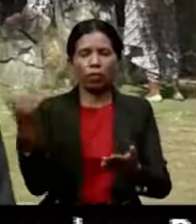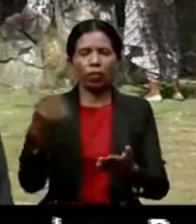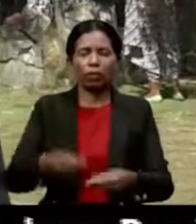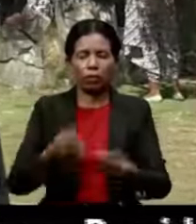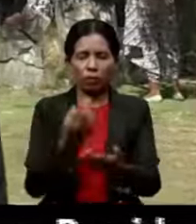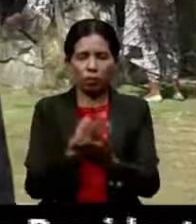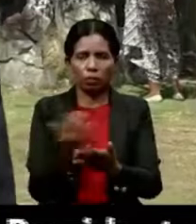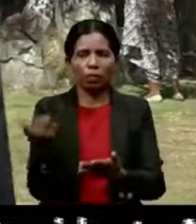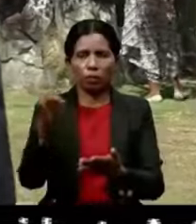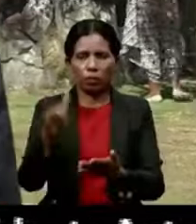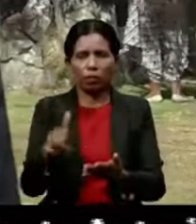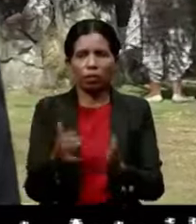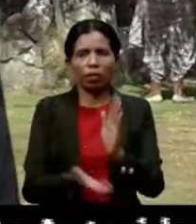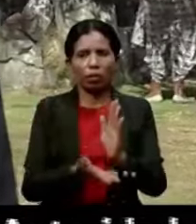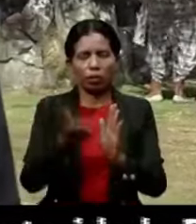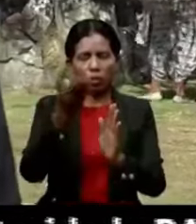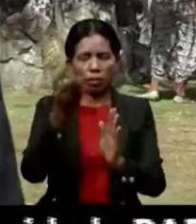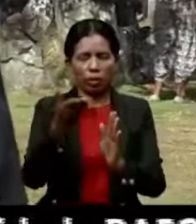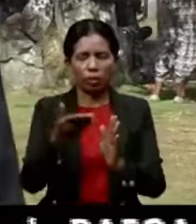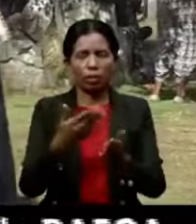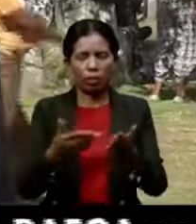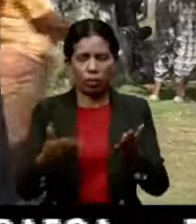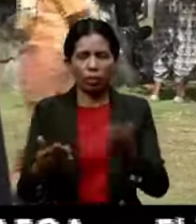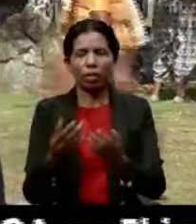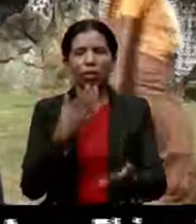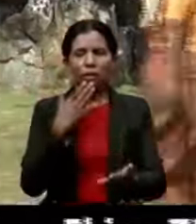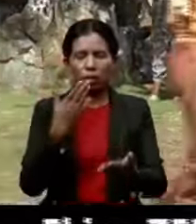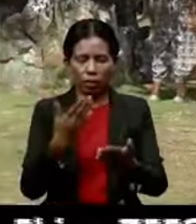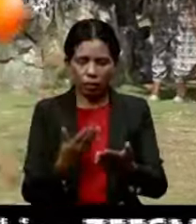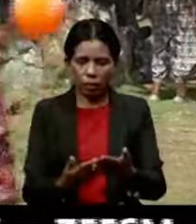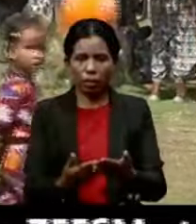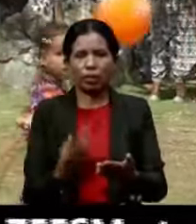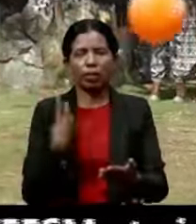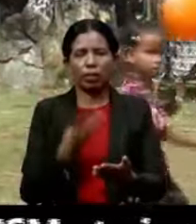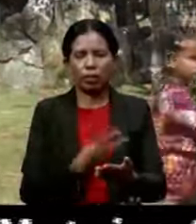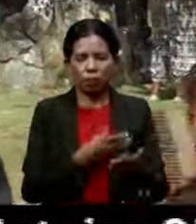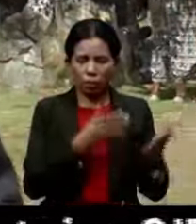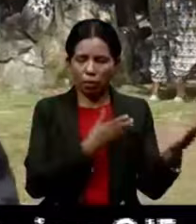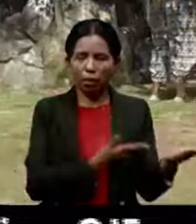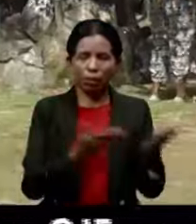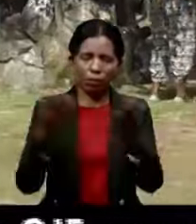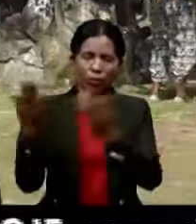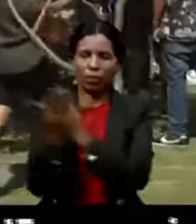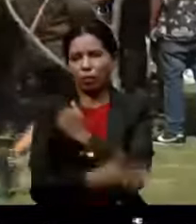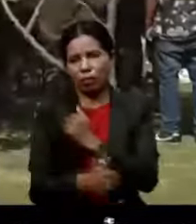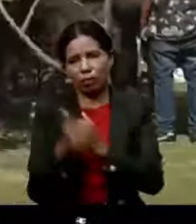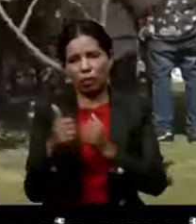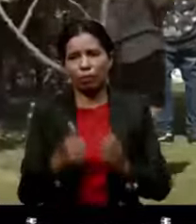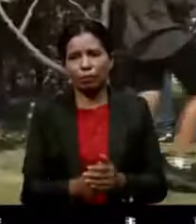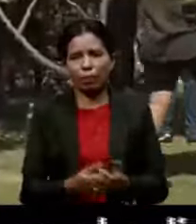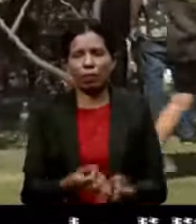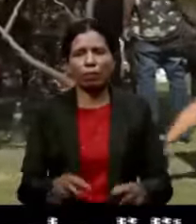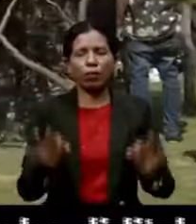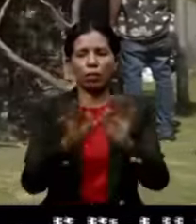sira tne sira bele hasai produto ralarang hau kualidade nibi mak diak atune te bele exporta para liliu. Importante